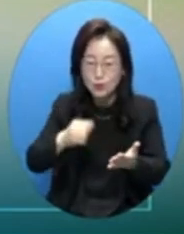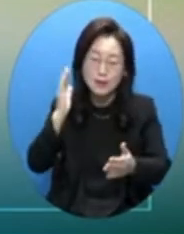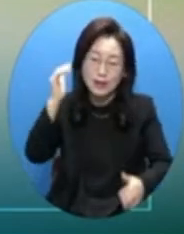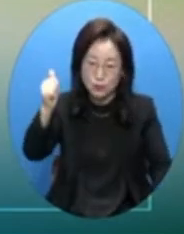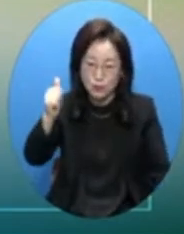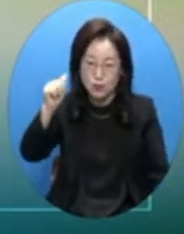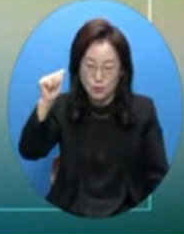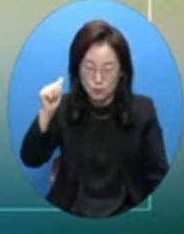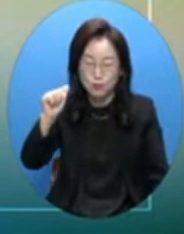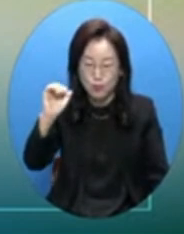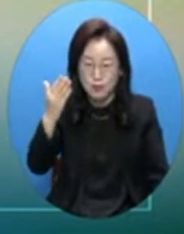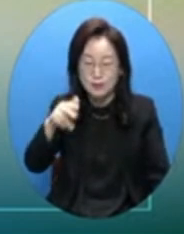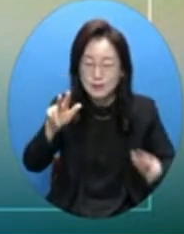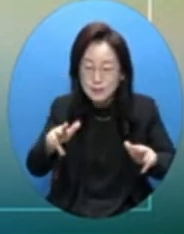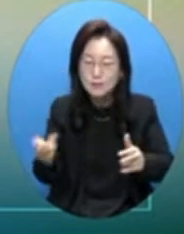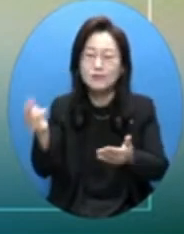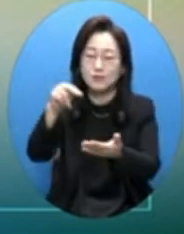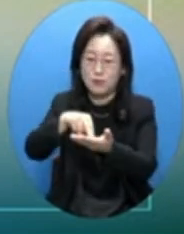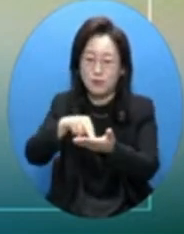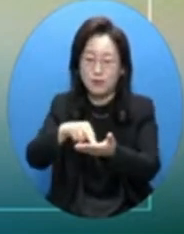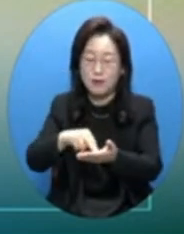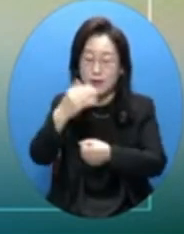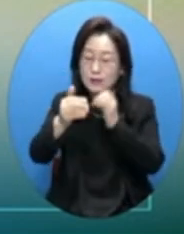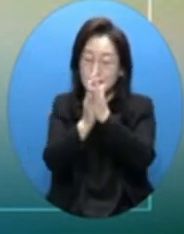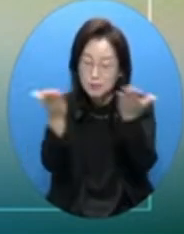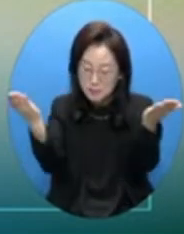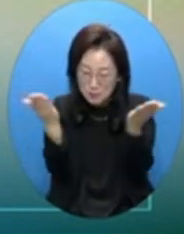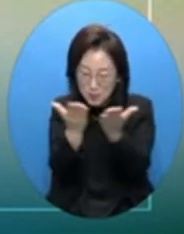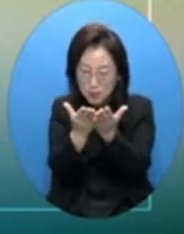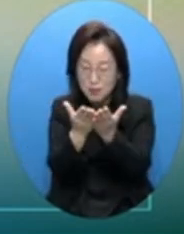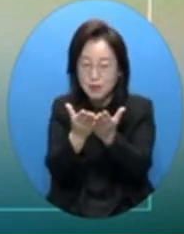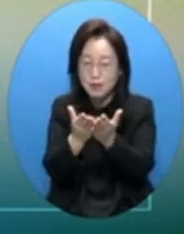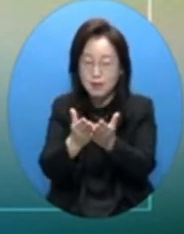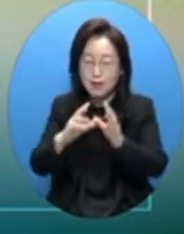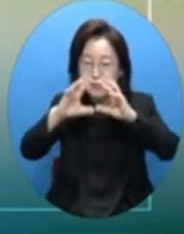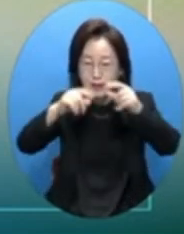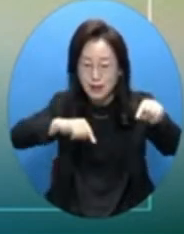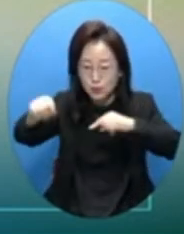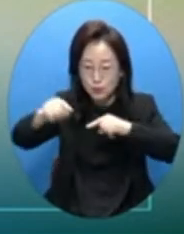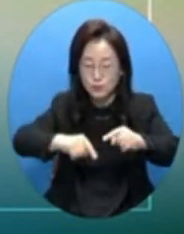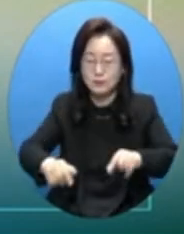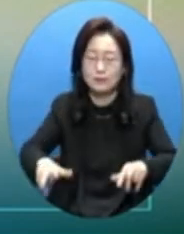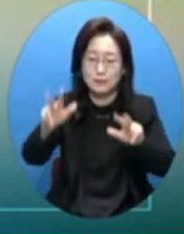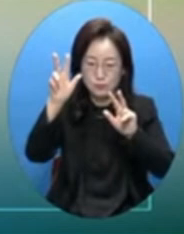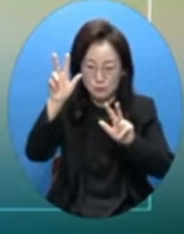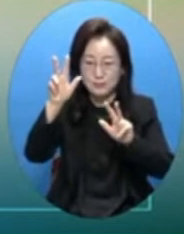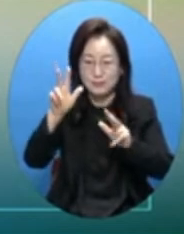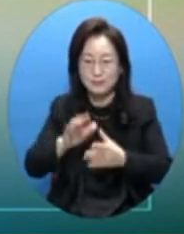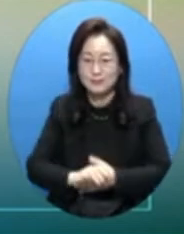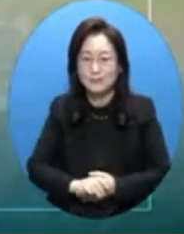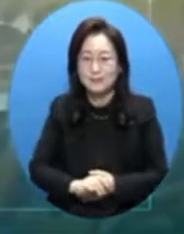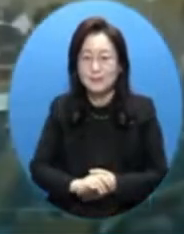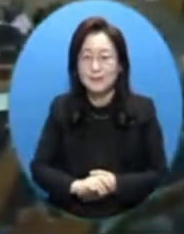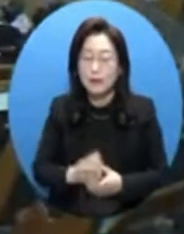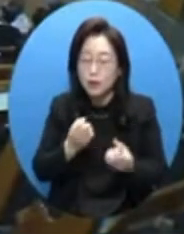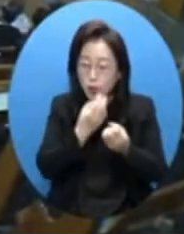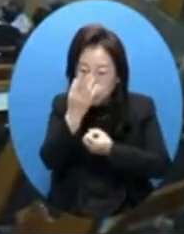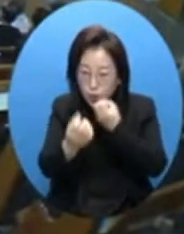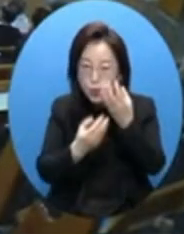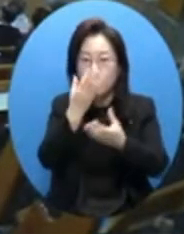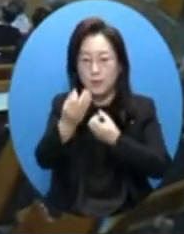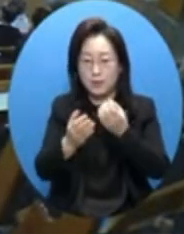여기이 자리에 서게 되었습니다 저는 성경 말씀대로이 나라를 통치할 것을 약속드립니다이 고백했습니다